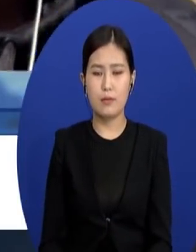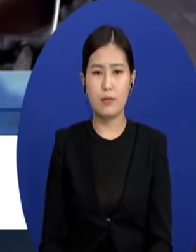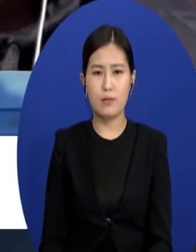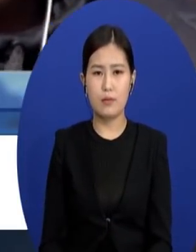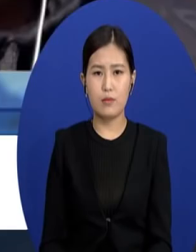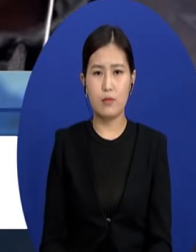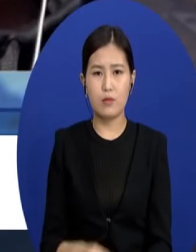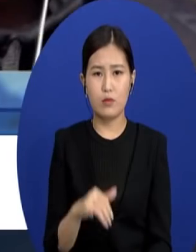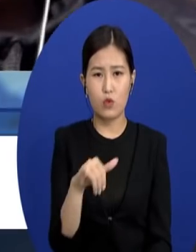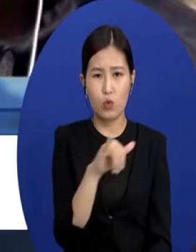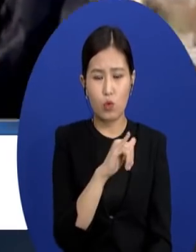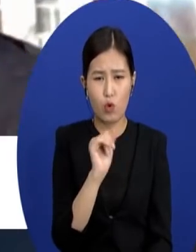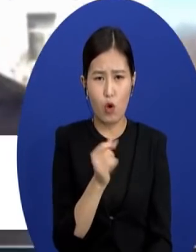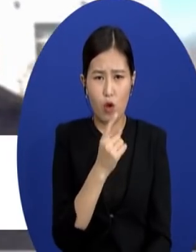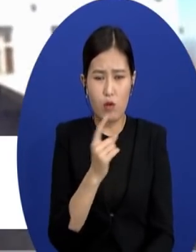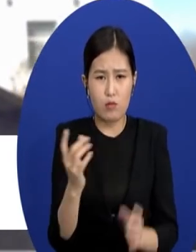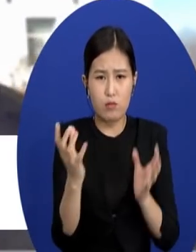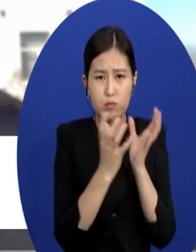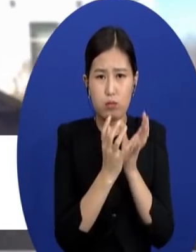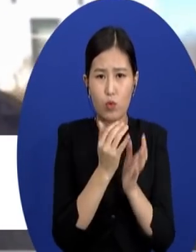Улсын онцгой комиссийн